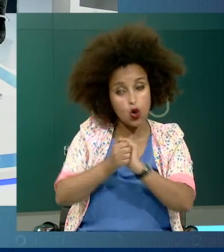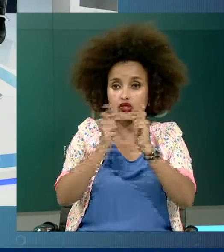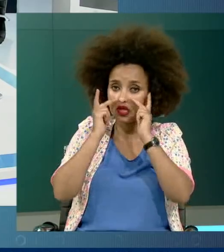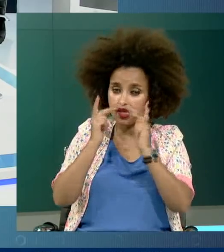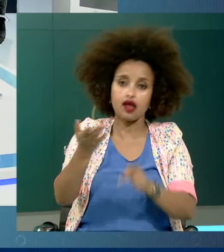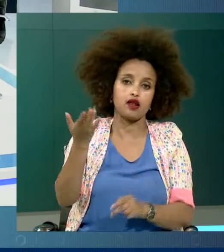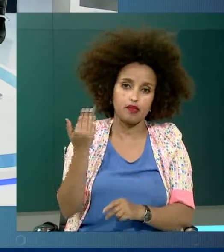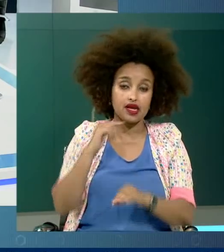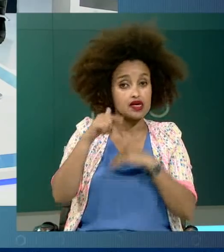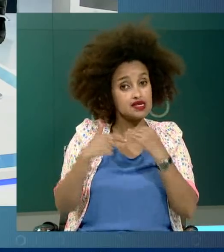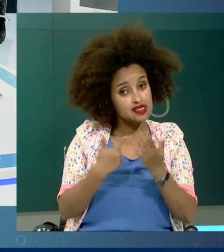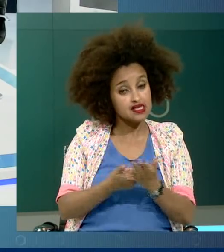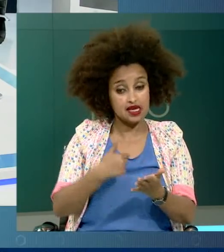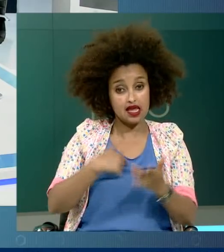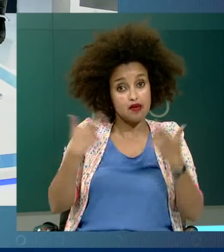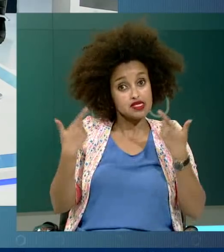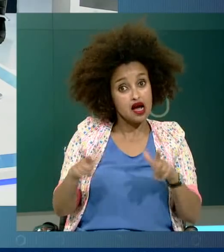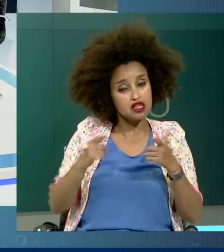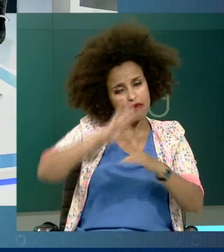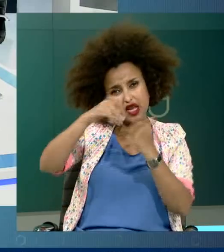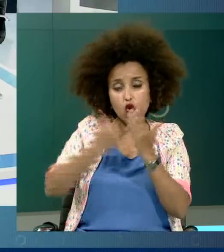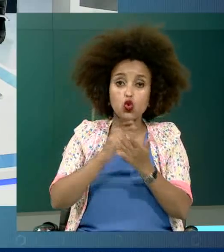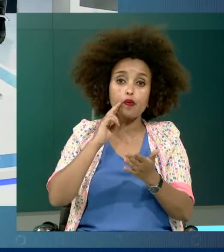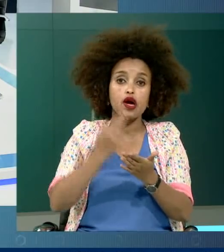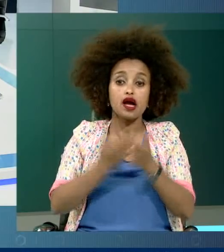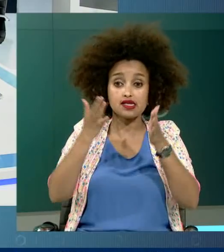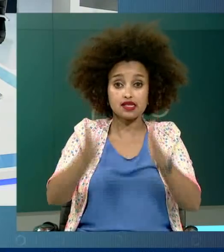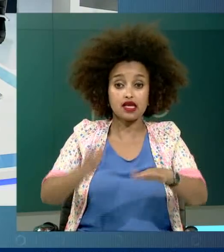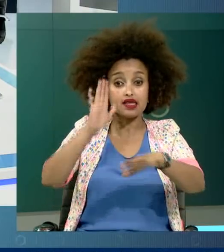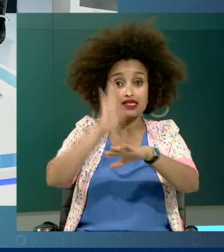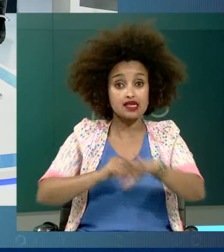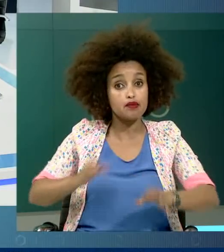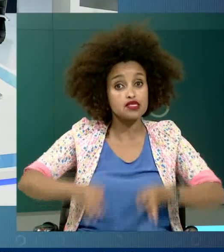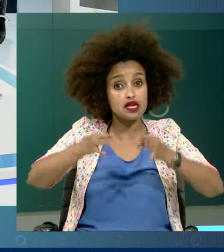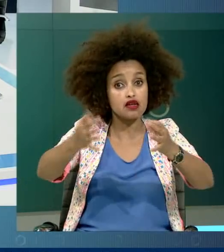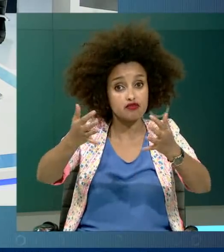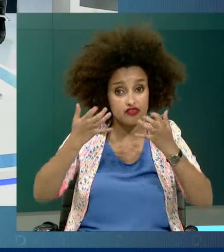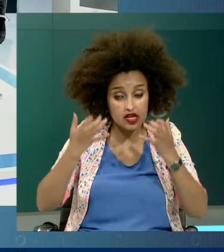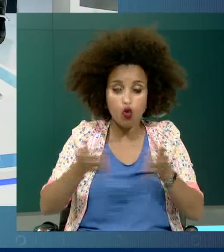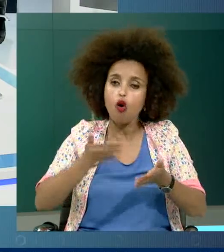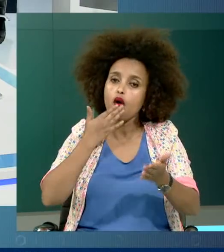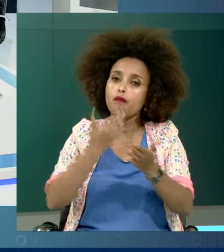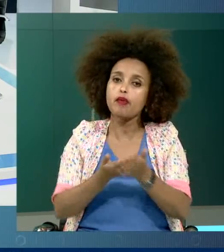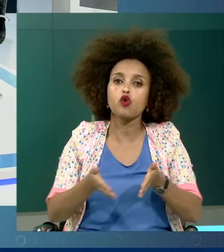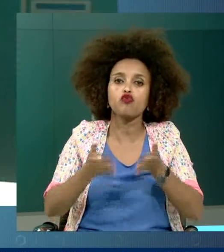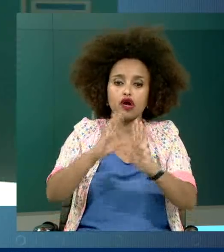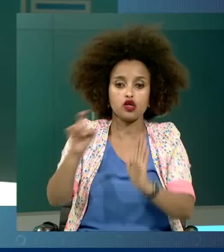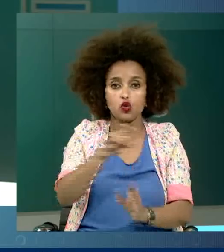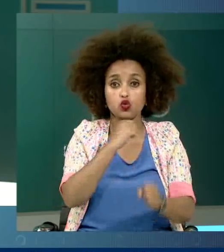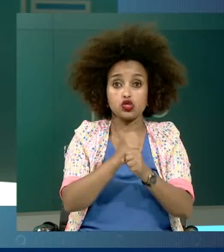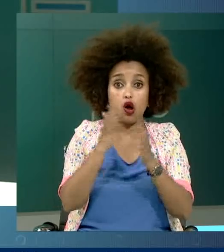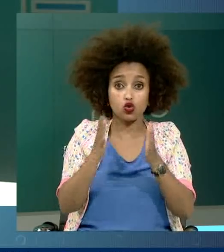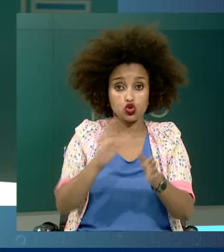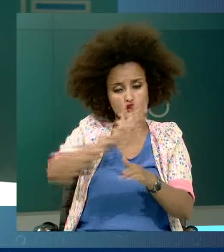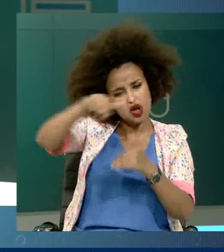ነበረ። ስለዚህ እኔ በዚህ አጋጣሚ እንደውም ለሁሉም ጋዜጠኞች ጥሪ ማስተላለፍ የምፈልገው በቃ በበጎ ፍቃድ የሆኑ ስራዎች ላይ በሙሉ